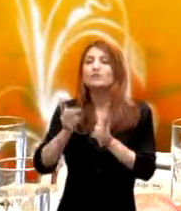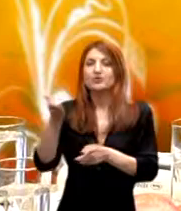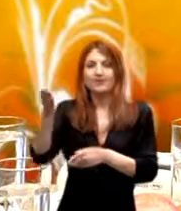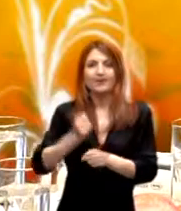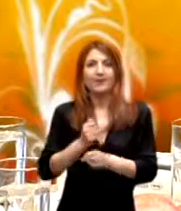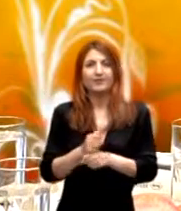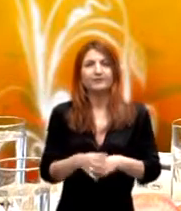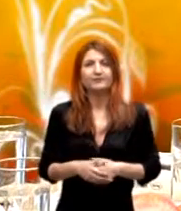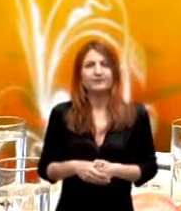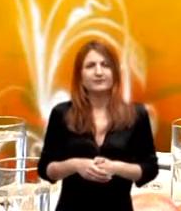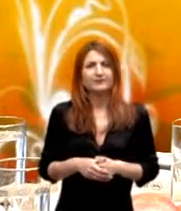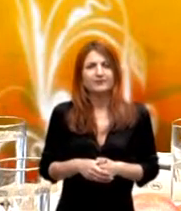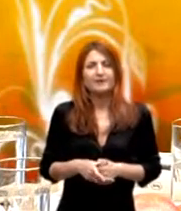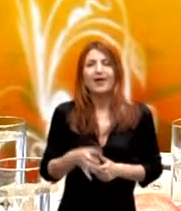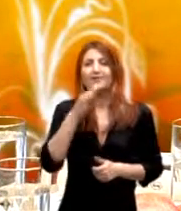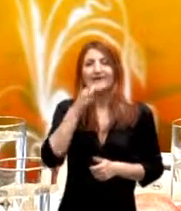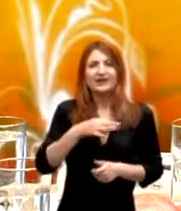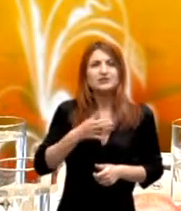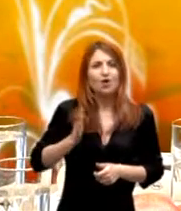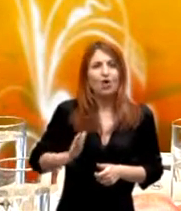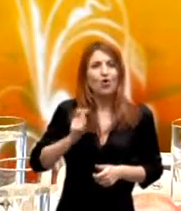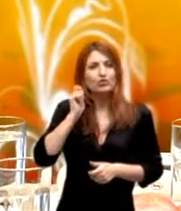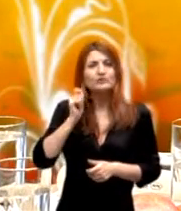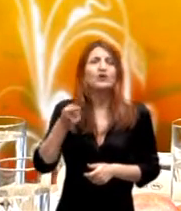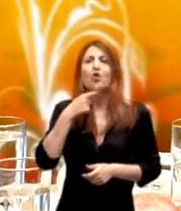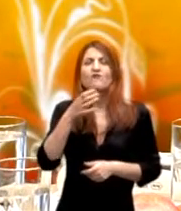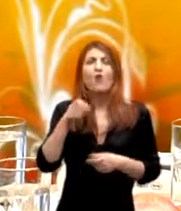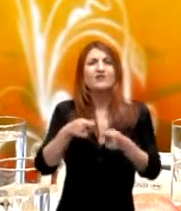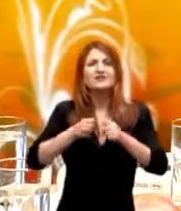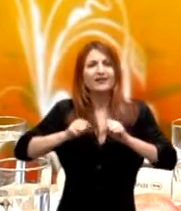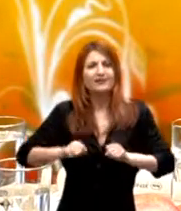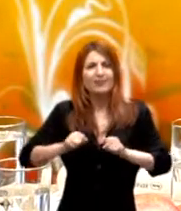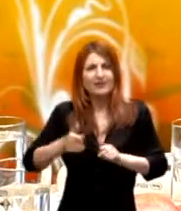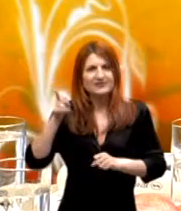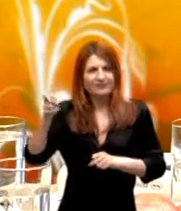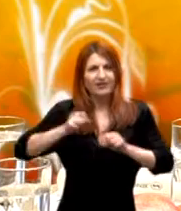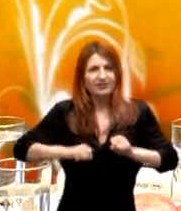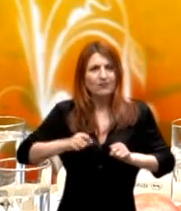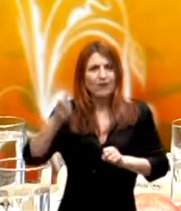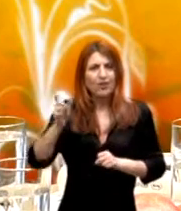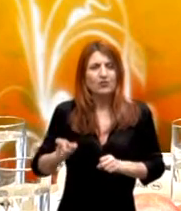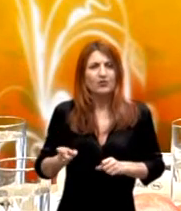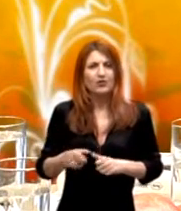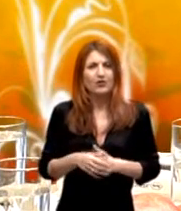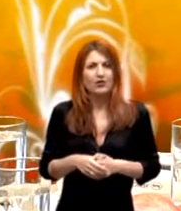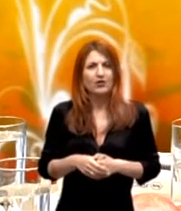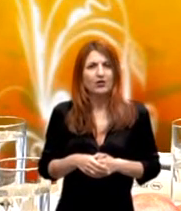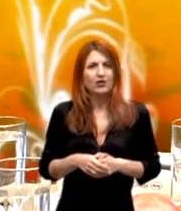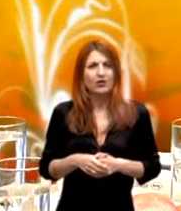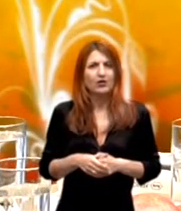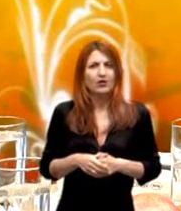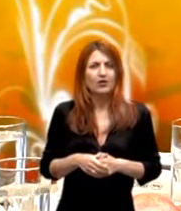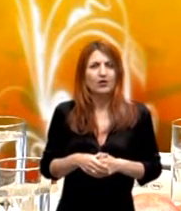što vi možete. Evo, recite vi meni, gospođo, kad mi govorimo o debljini, jeste li vi debela osoba?